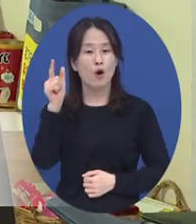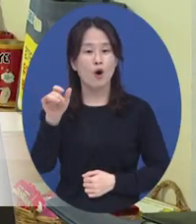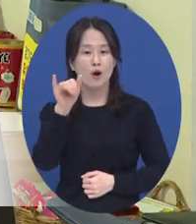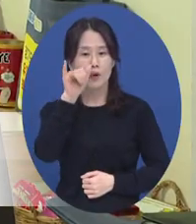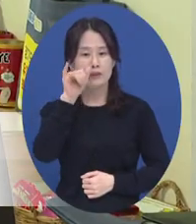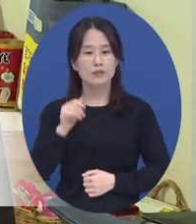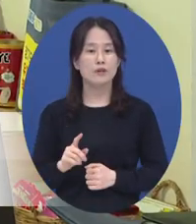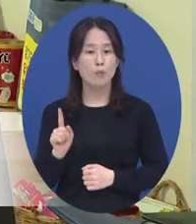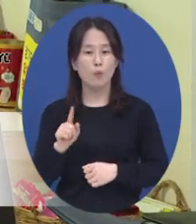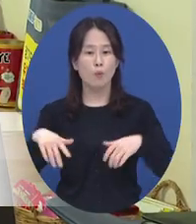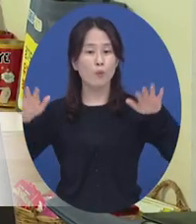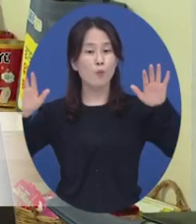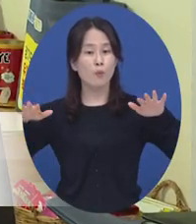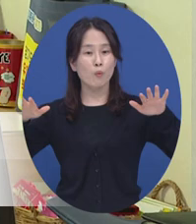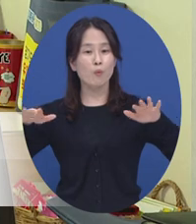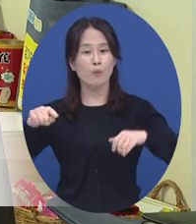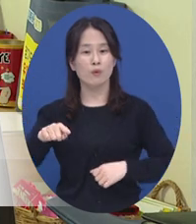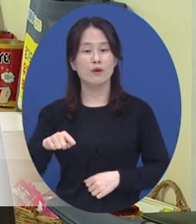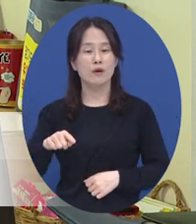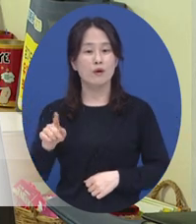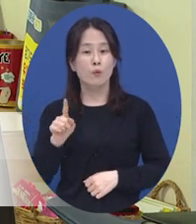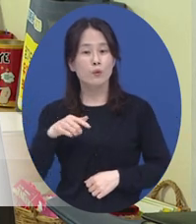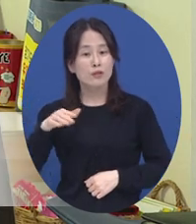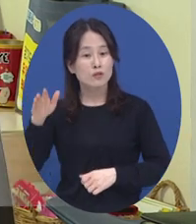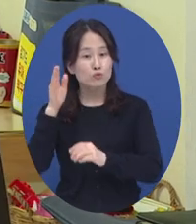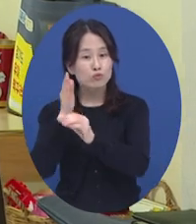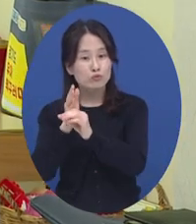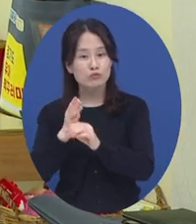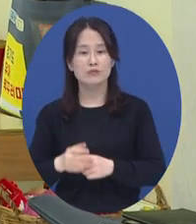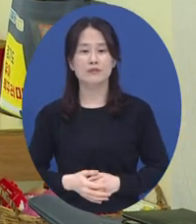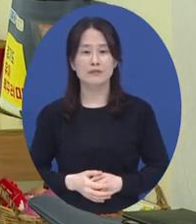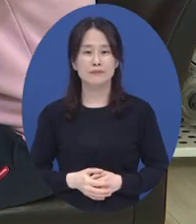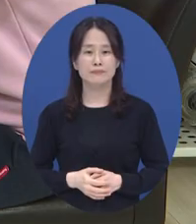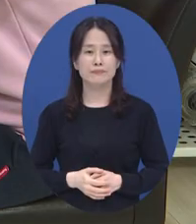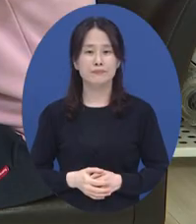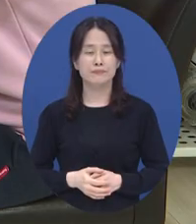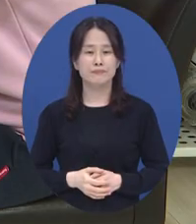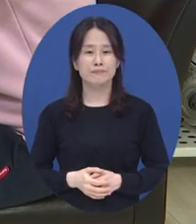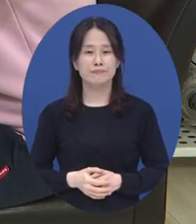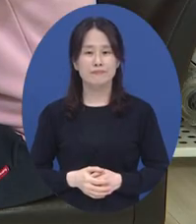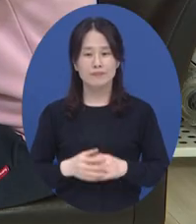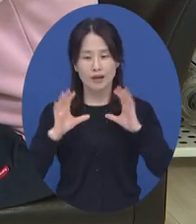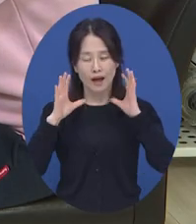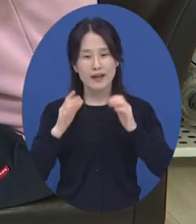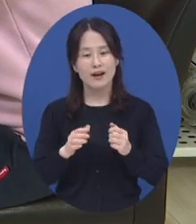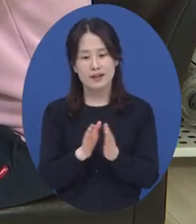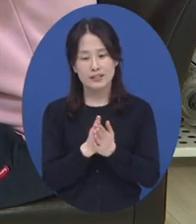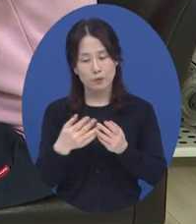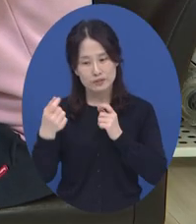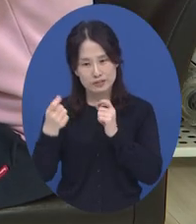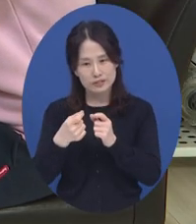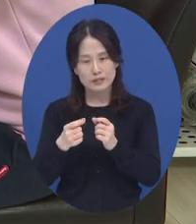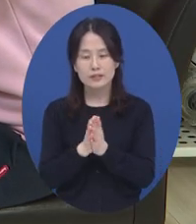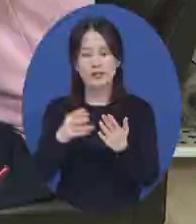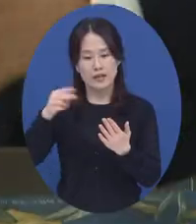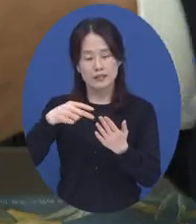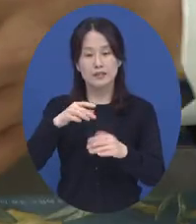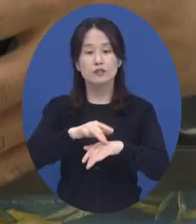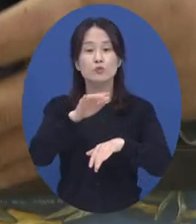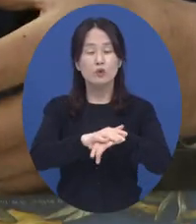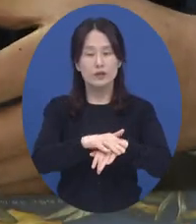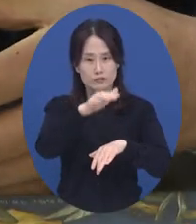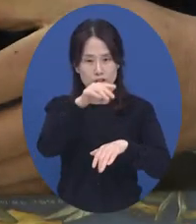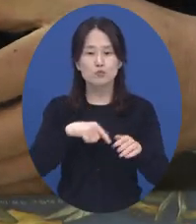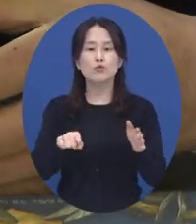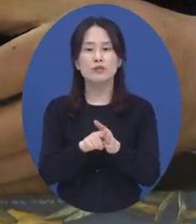5 무언가 날아다니는데 모드 가는걸까 아이가 책과 심해지면서 책 읽는 습관을 키울 수